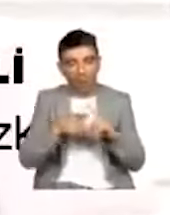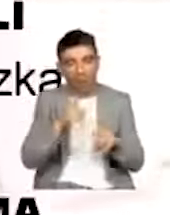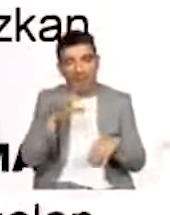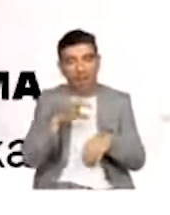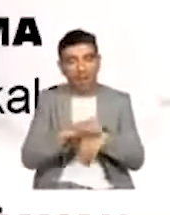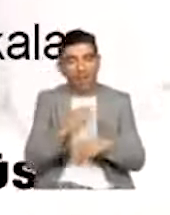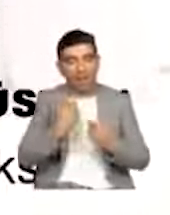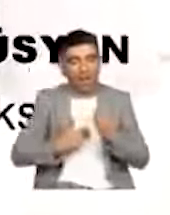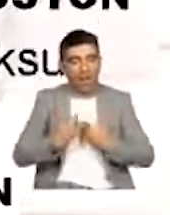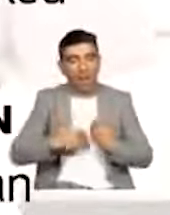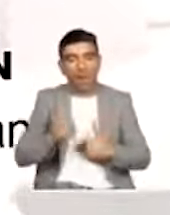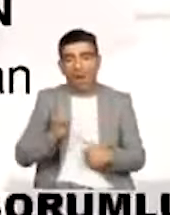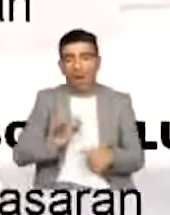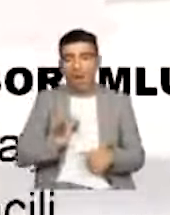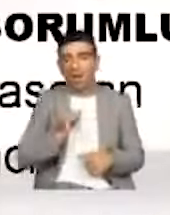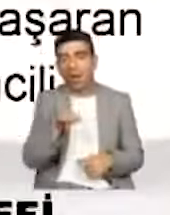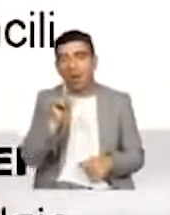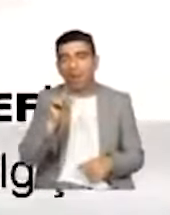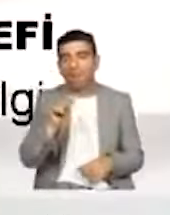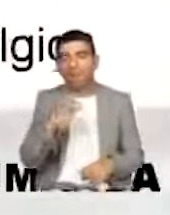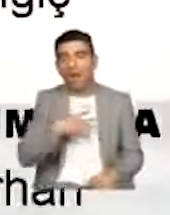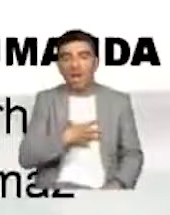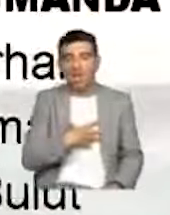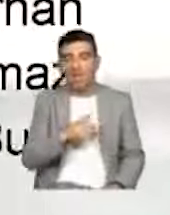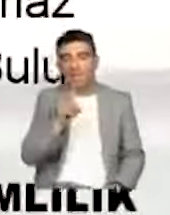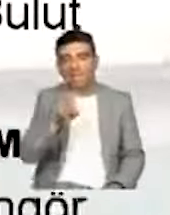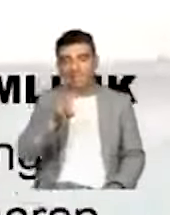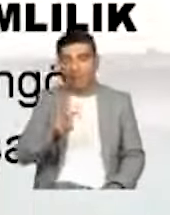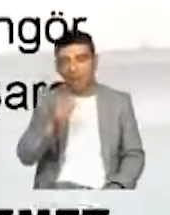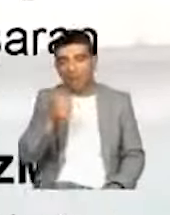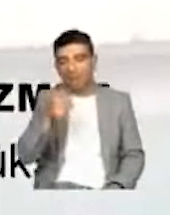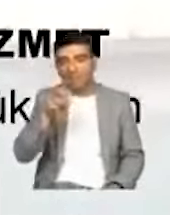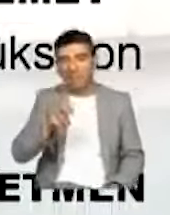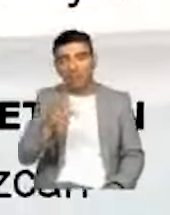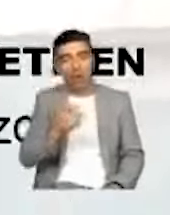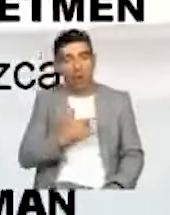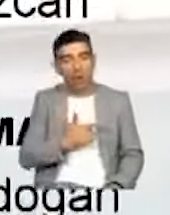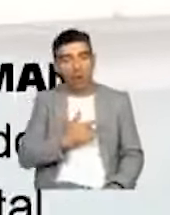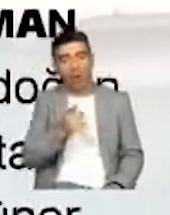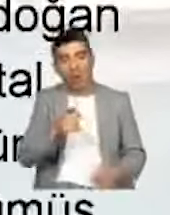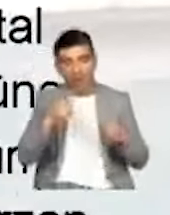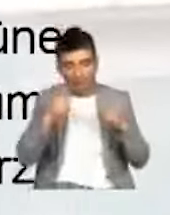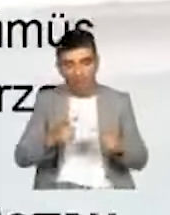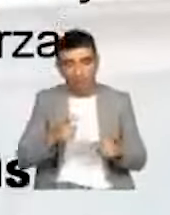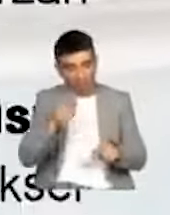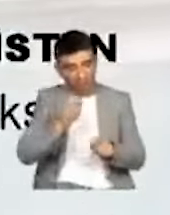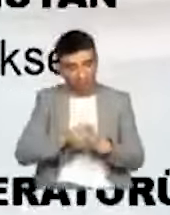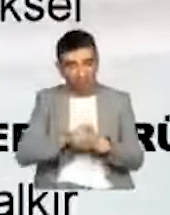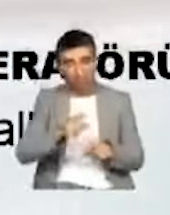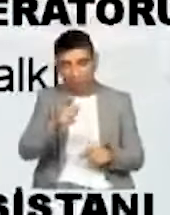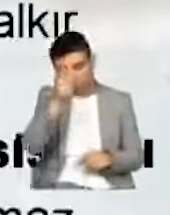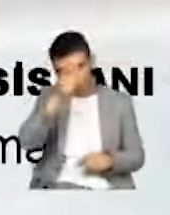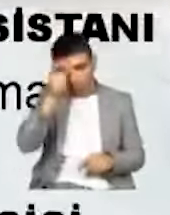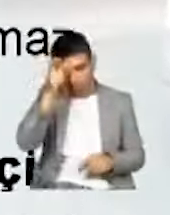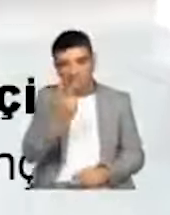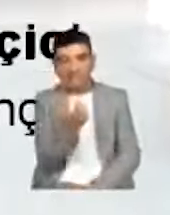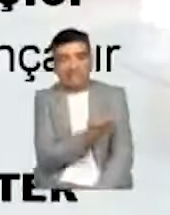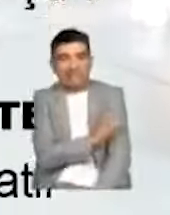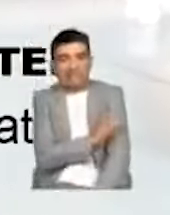Yaralı Askerler Yardım Cemiyeti adıyla 11 Haziran 1868'de gönüllüler tarafından kurulan Türk Kızılayı